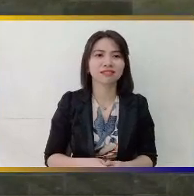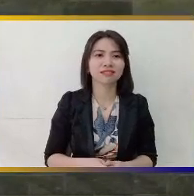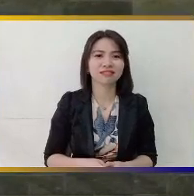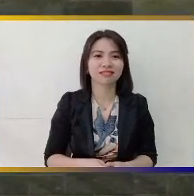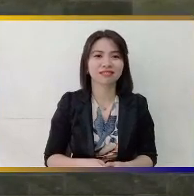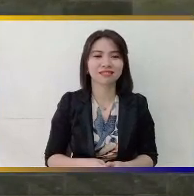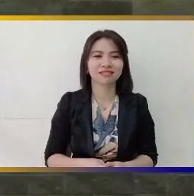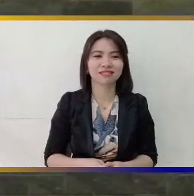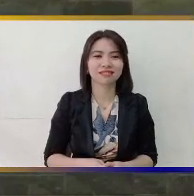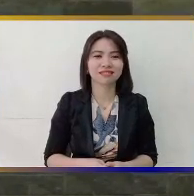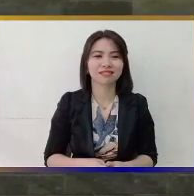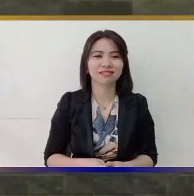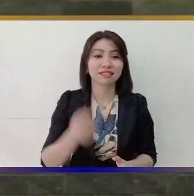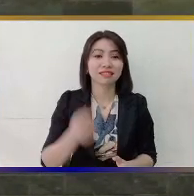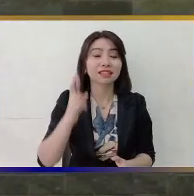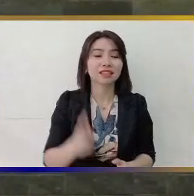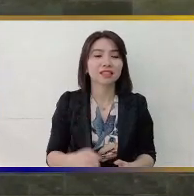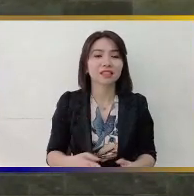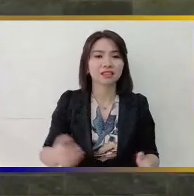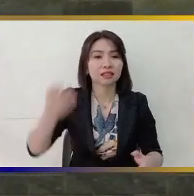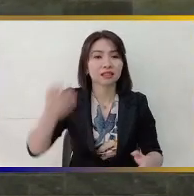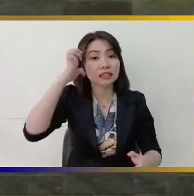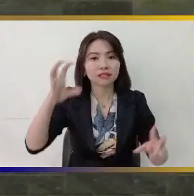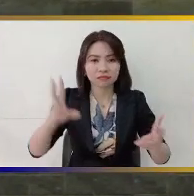Sabi ng Panginoon sa kanya, "Woman,